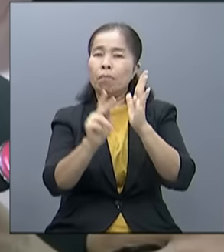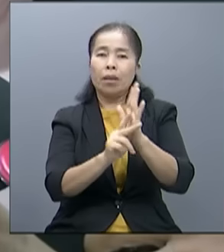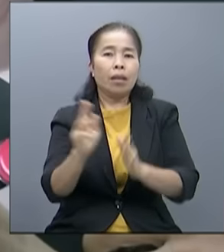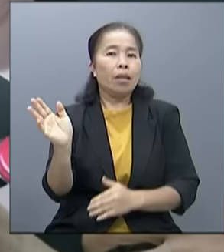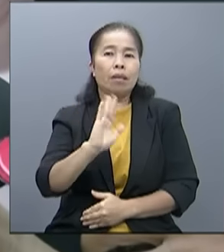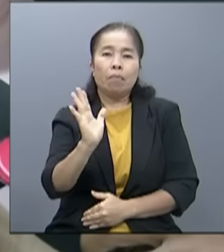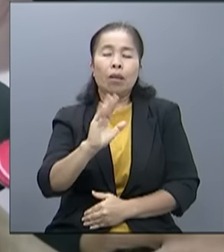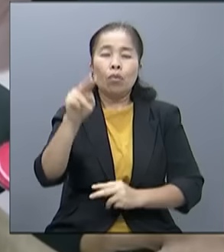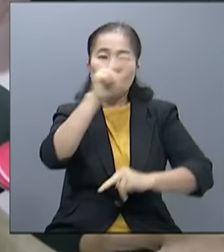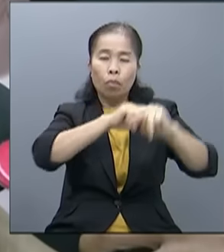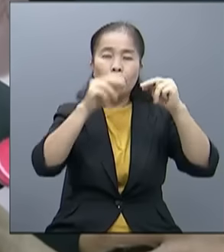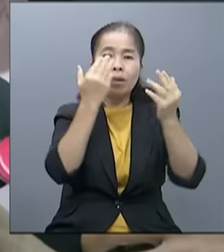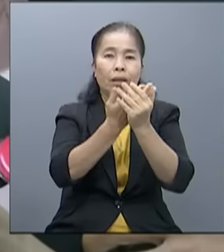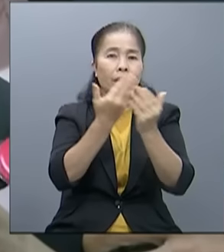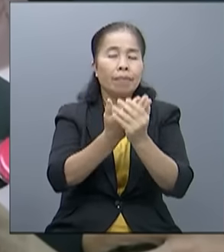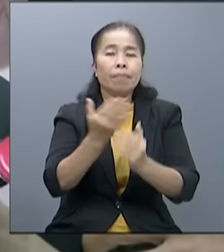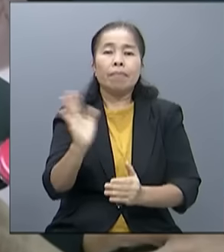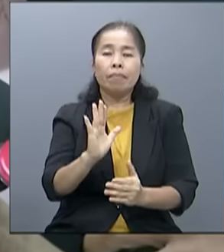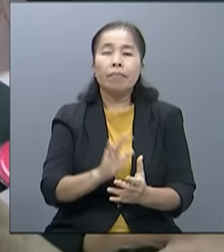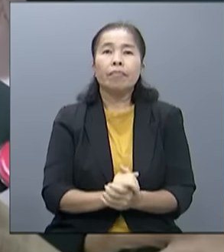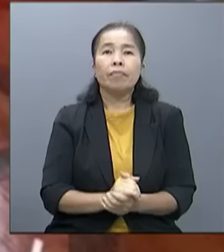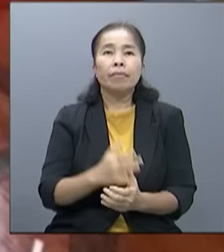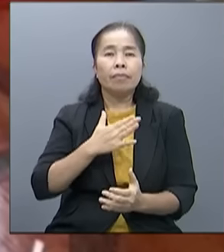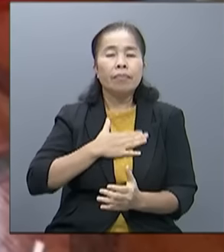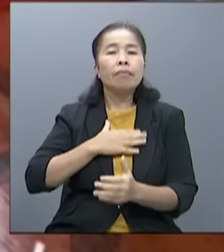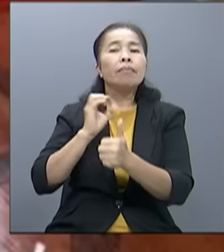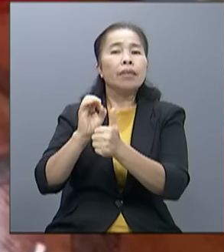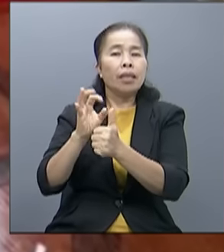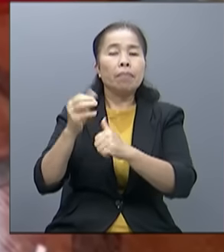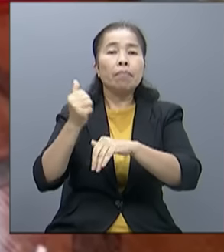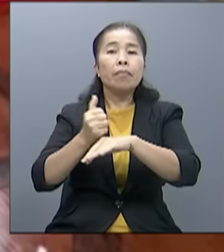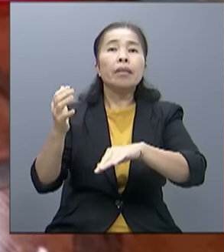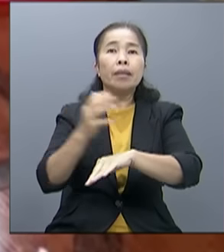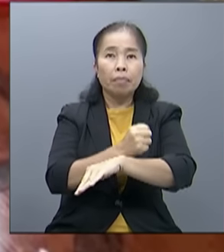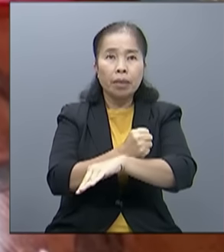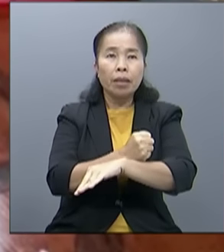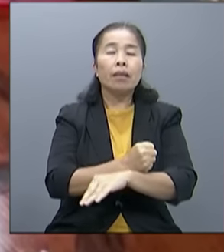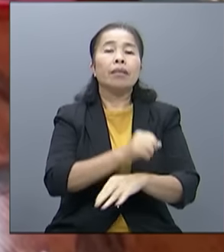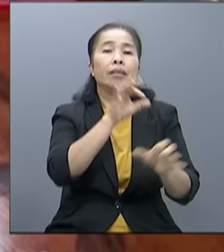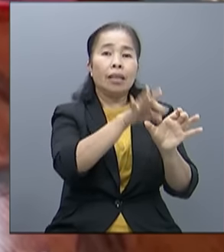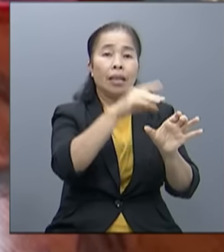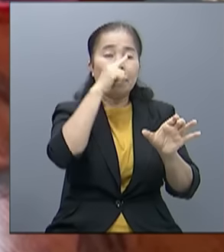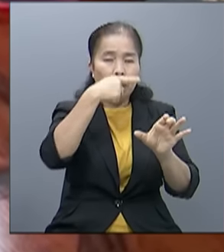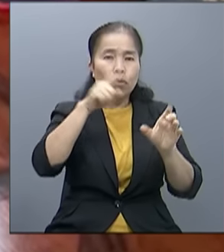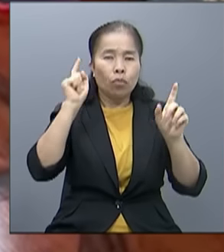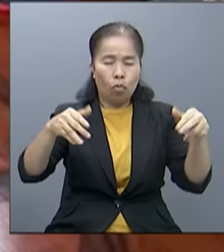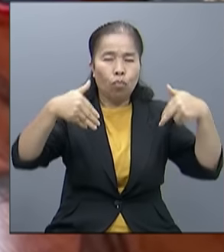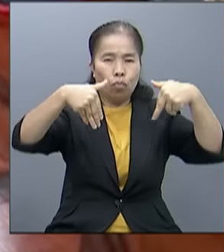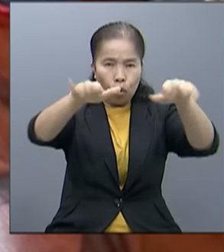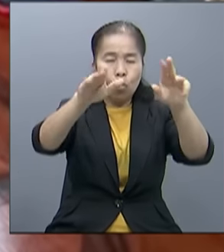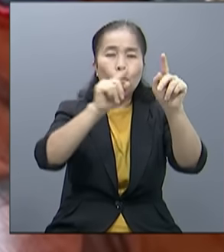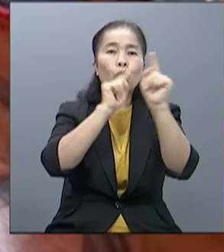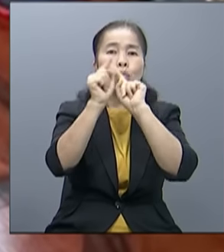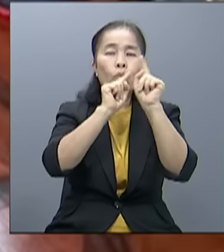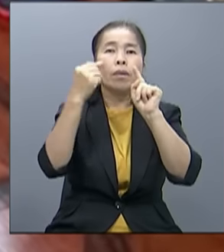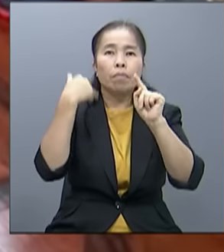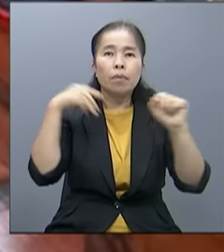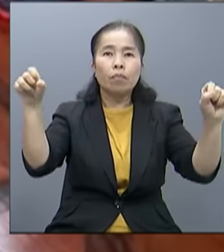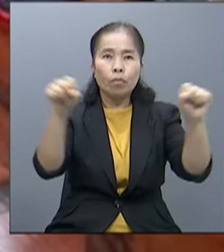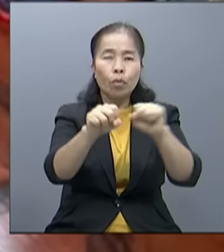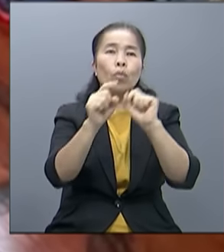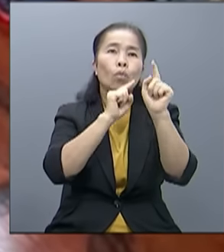หยเายน้ำข้อเสนอให้ฝ่ายการเมืองและทปทพูดคุยกันนอกรอบค่ะหยิบเอาบท